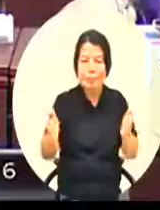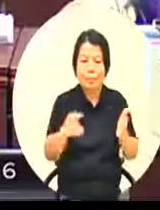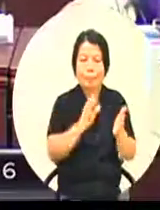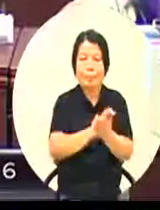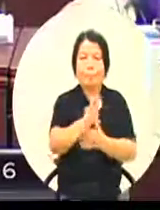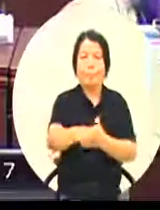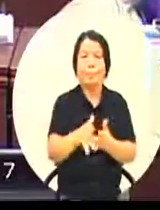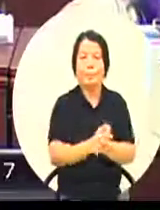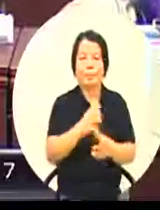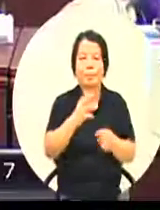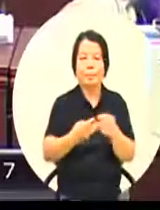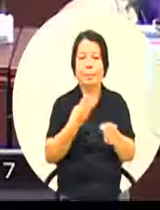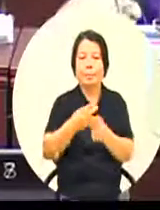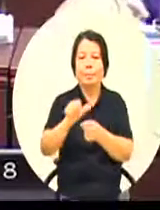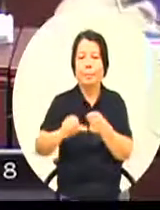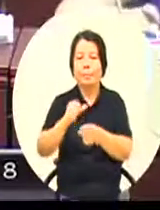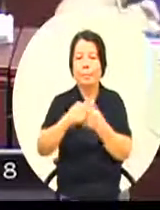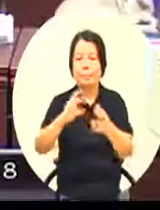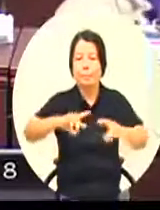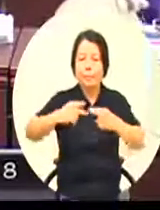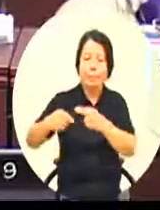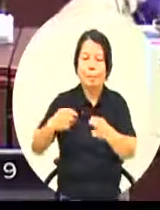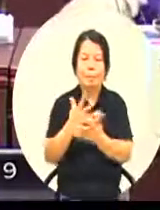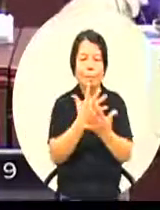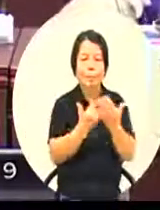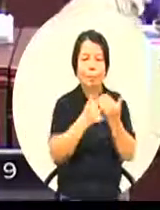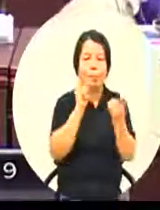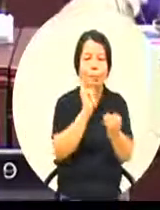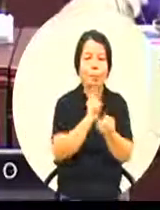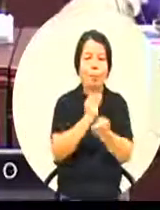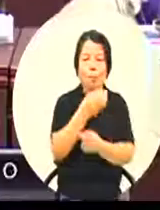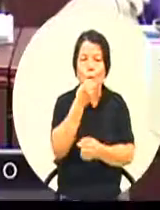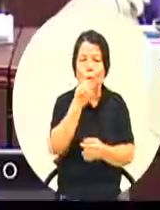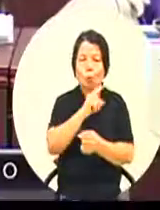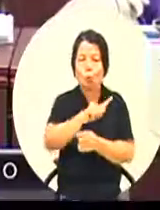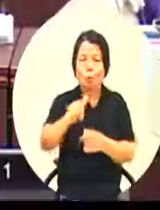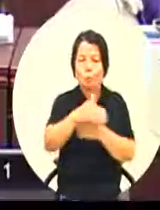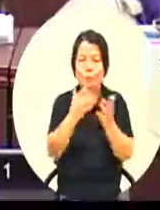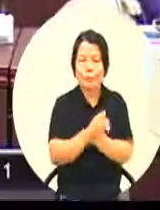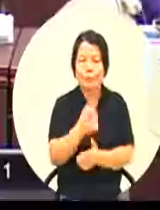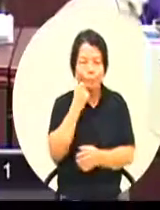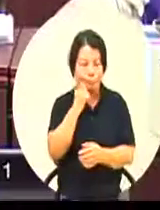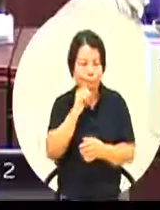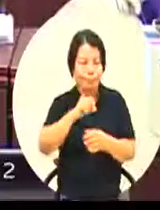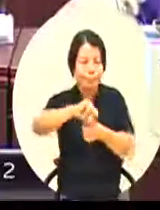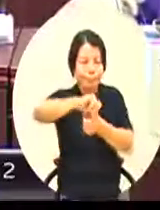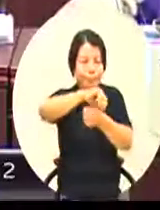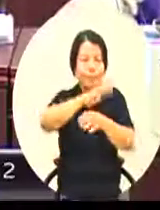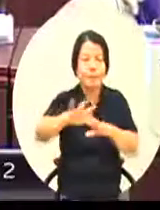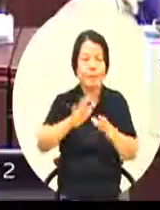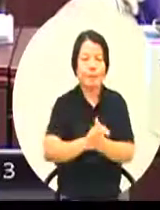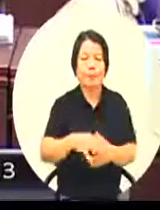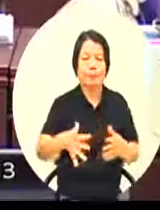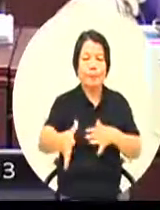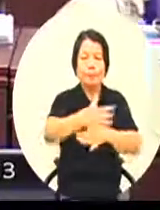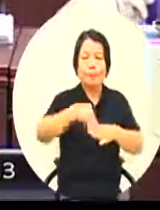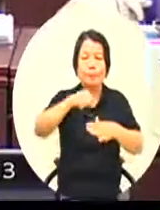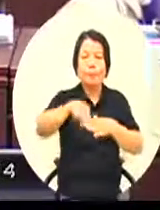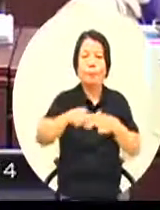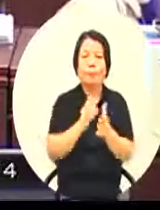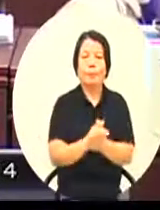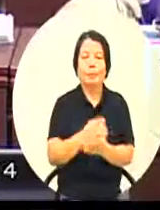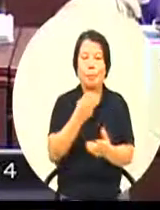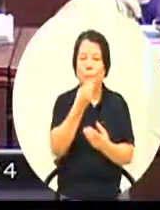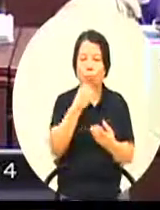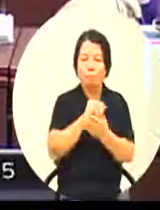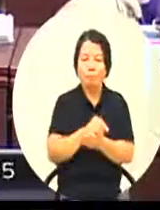们3到5年大概会彻底会改变小朋友，他会对食物非常非常有兴趣。其实这几年全世界是掀起叫做饮食革